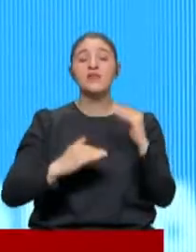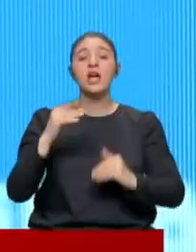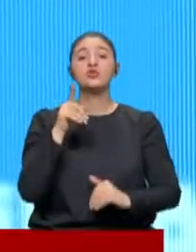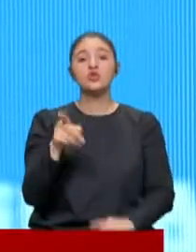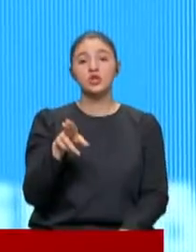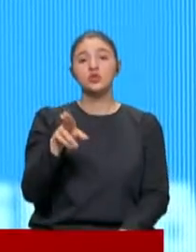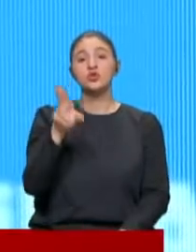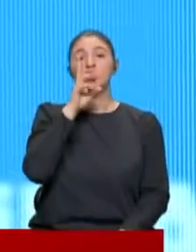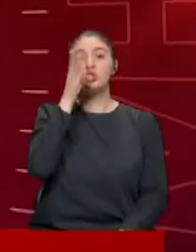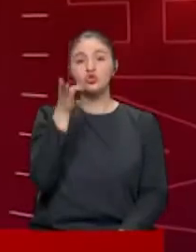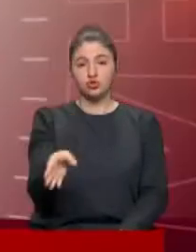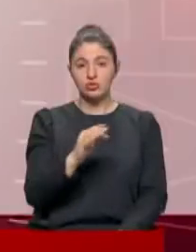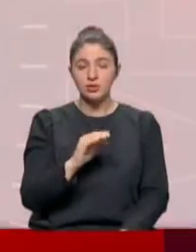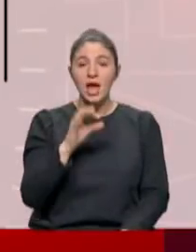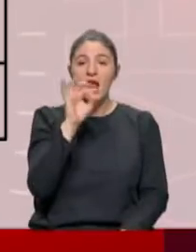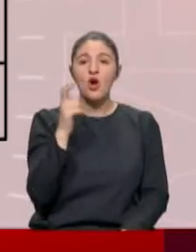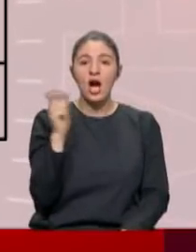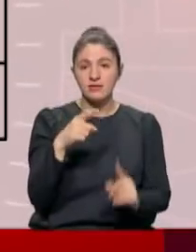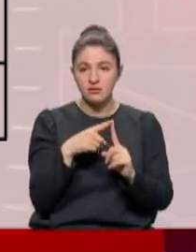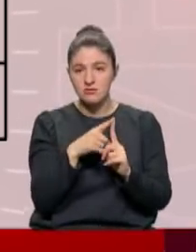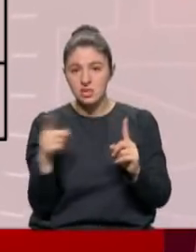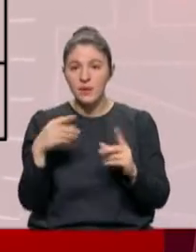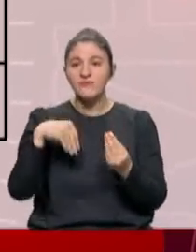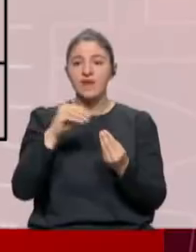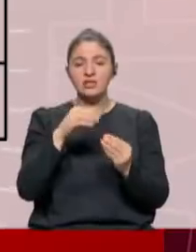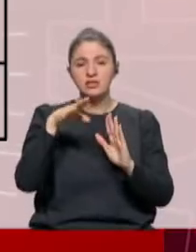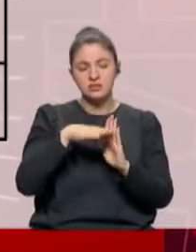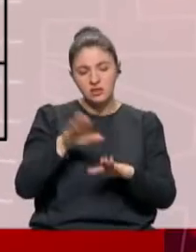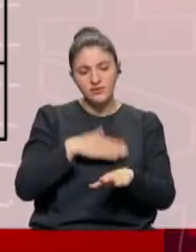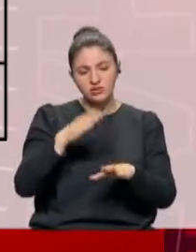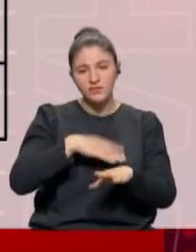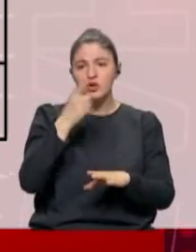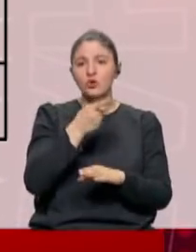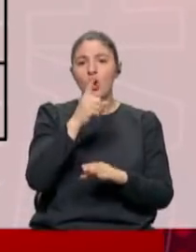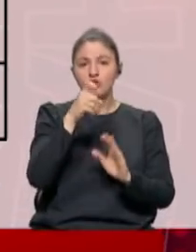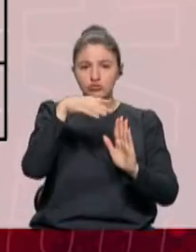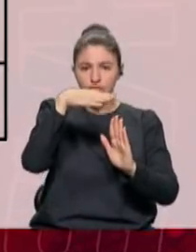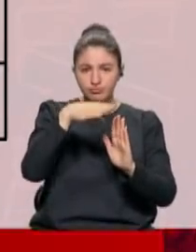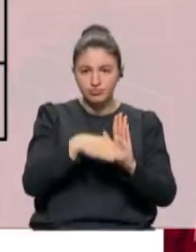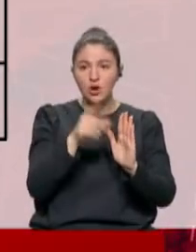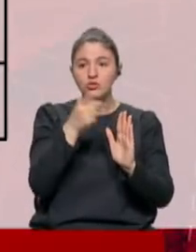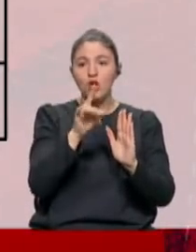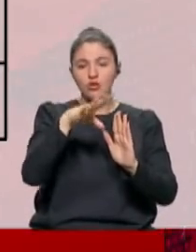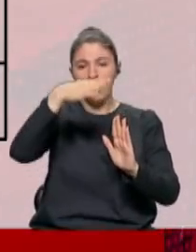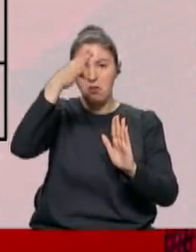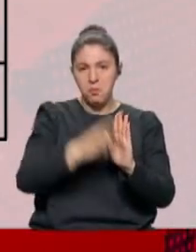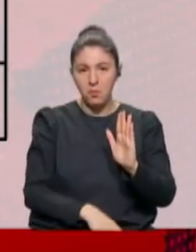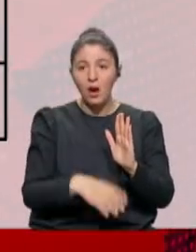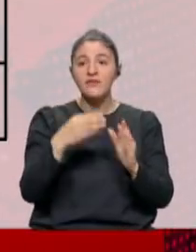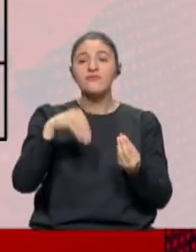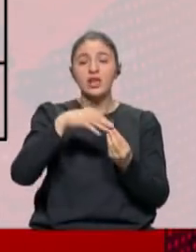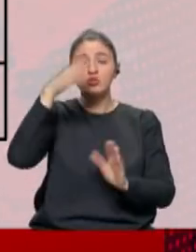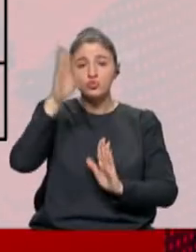enflasyon neticedir. Eylül ayından itibaren faiz kademeli olarak %19'dan %14'e düşürüldü.